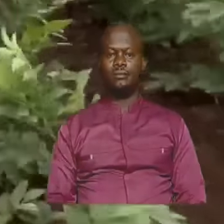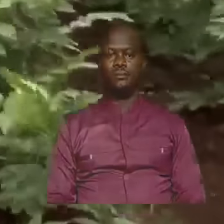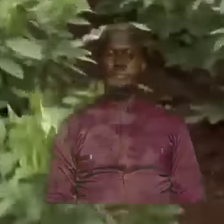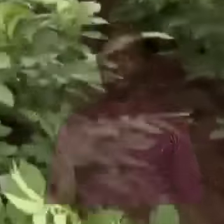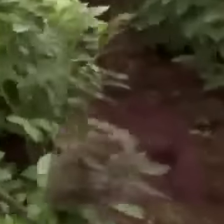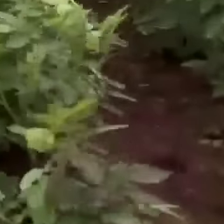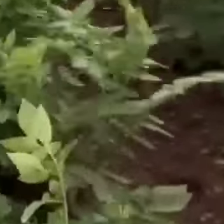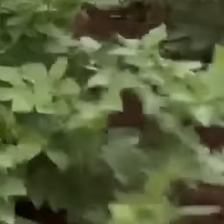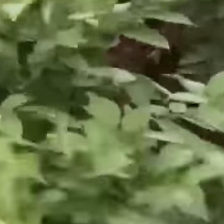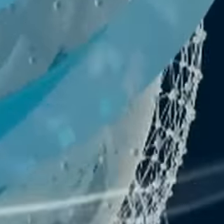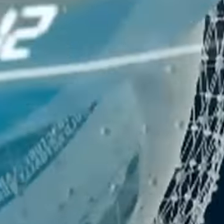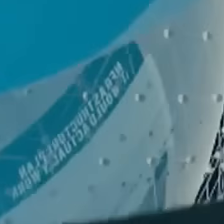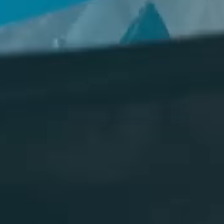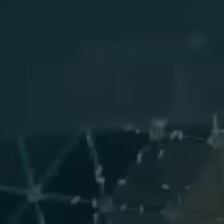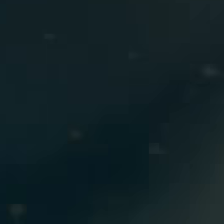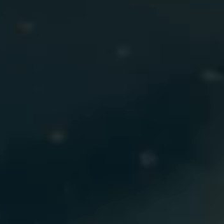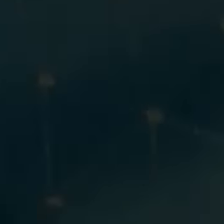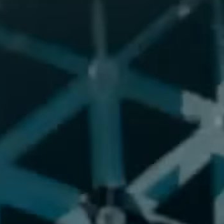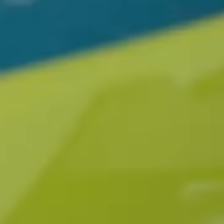Twibanire, Irurindo.